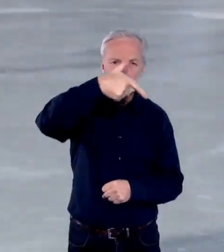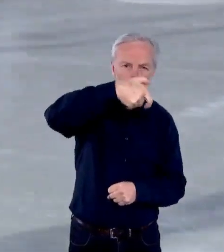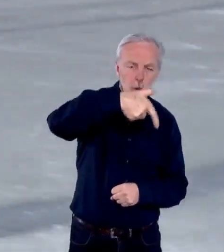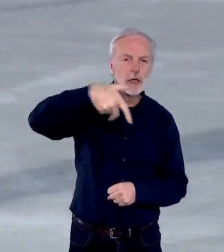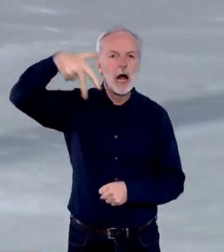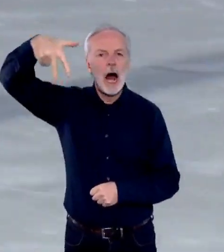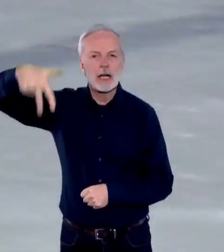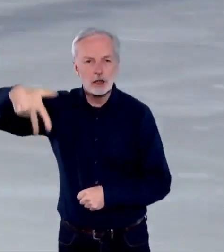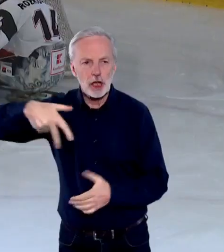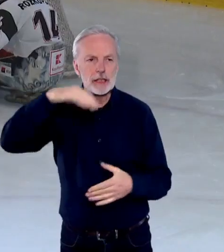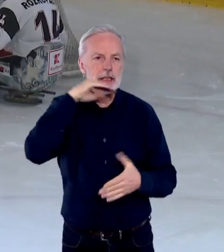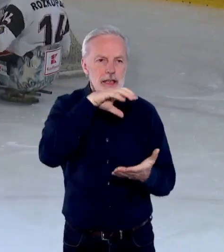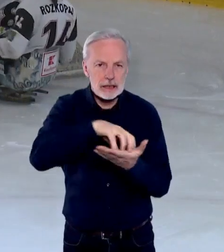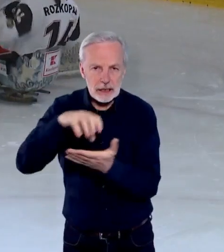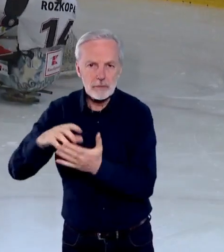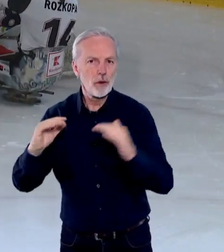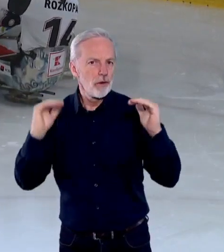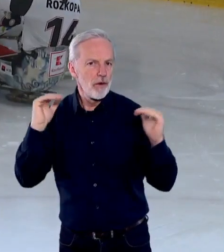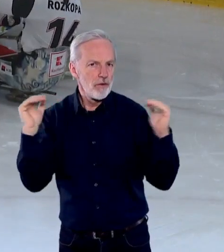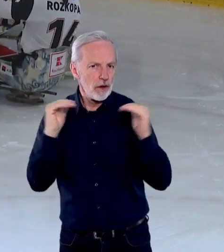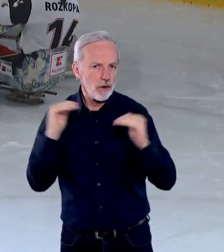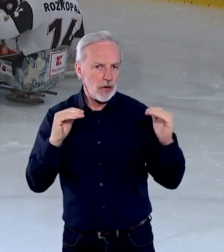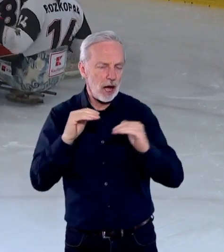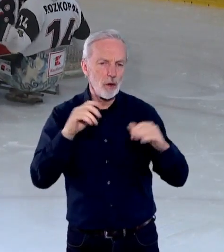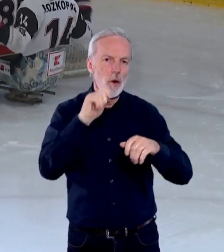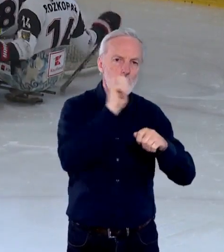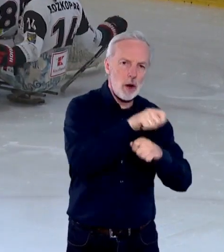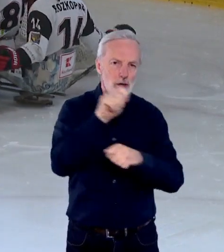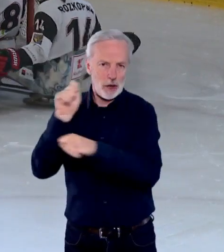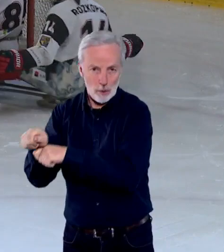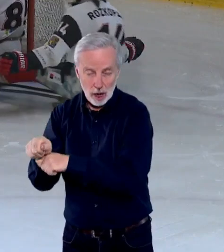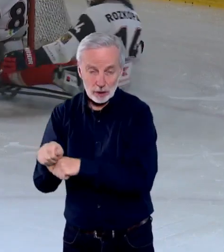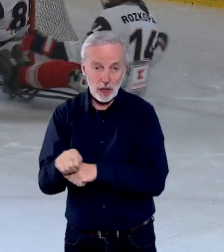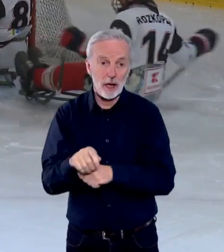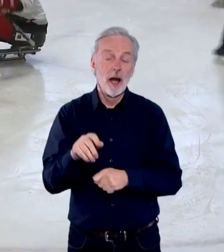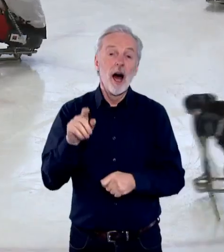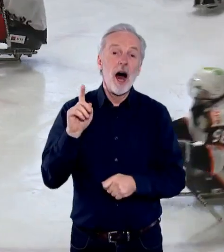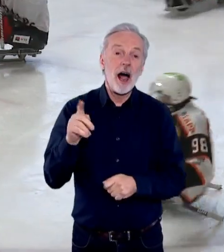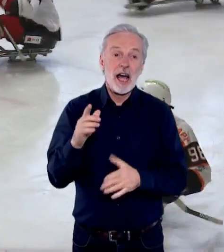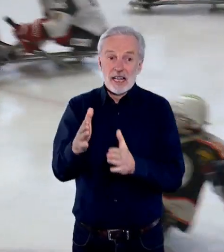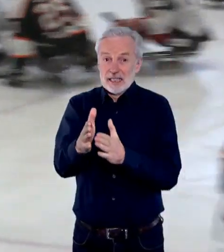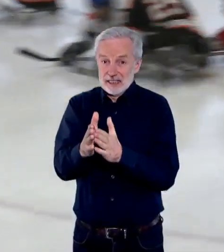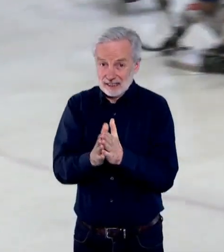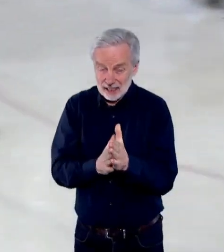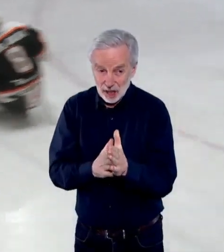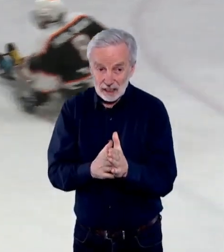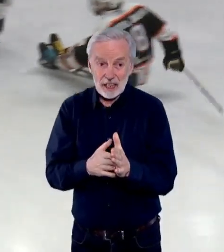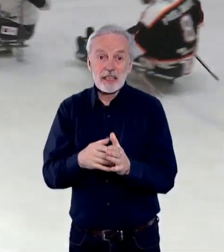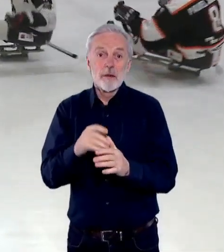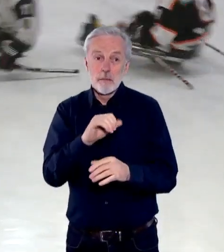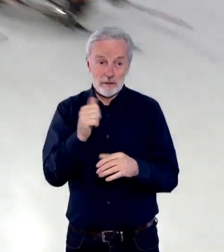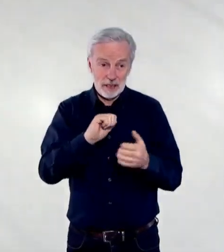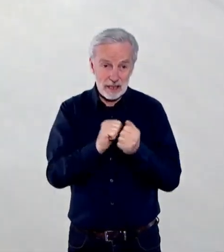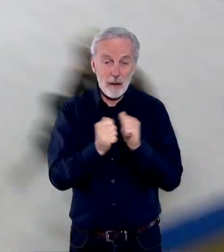základní části byla po 14 kolech vyrovnaná. Úvodní souboj o postup do finále ovládli šestinásobní mistři ze Zlína 6-1, když si